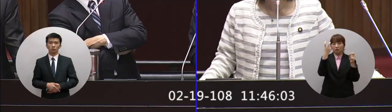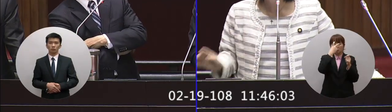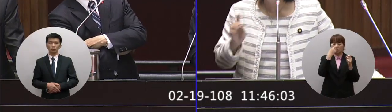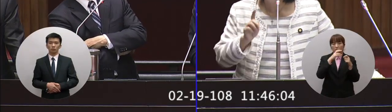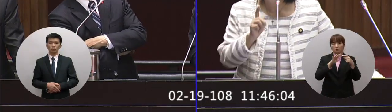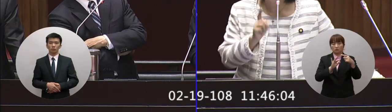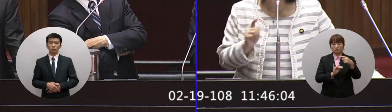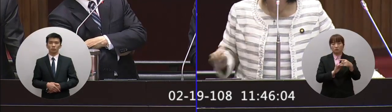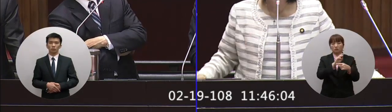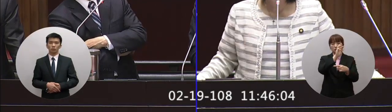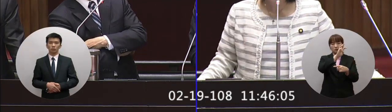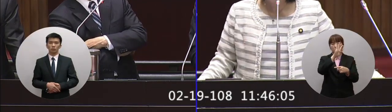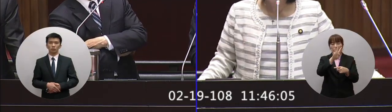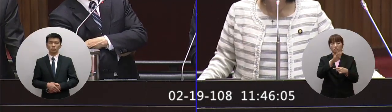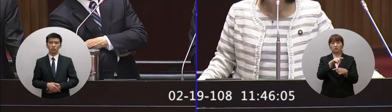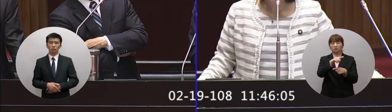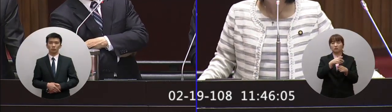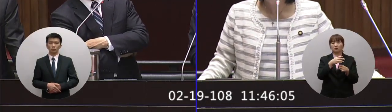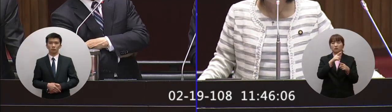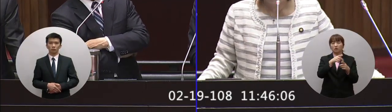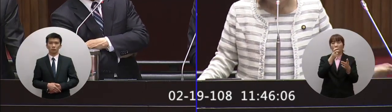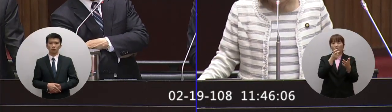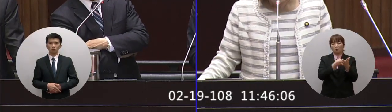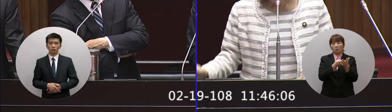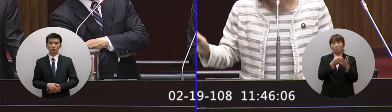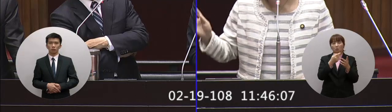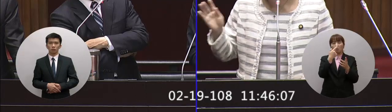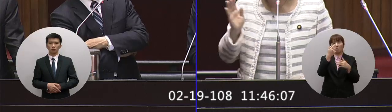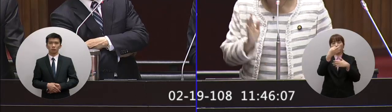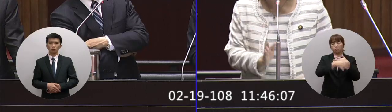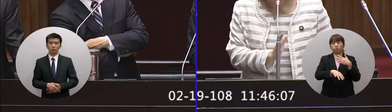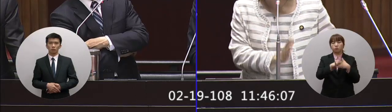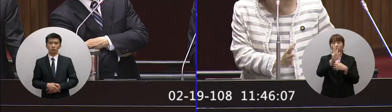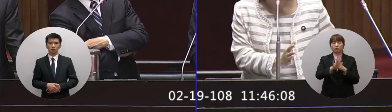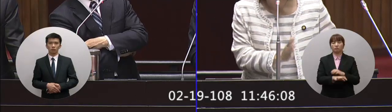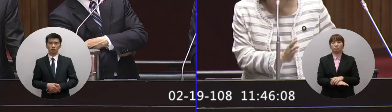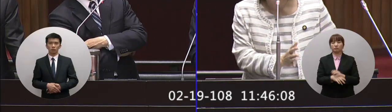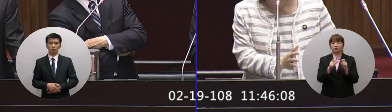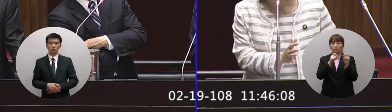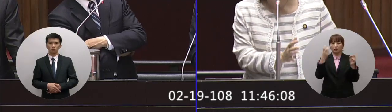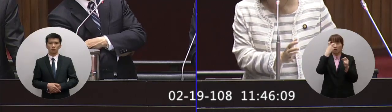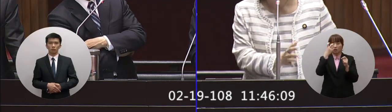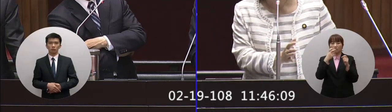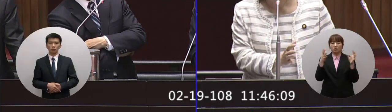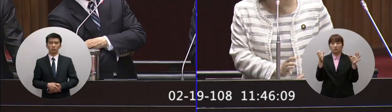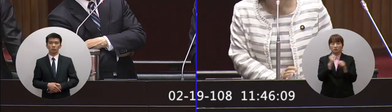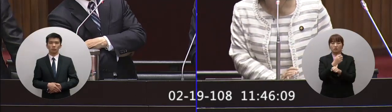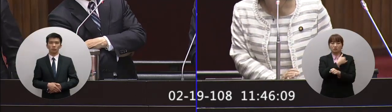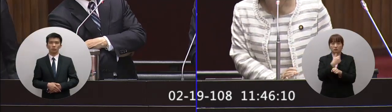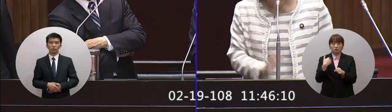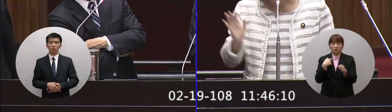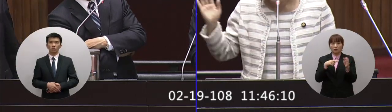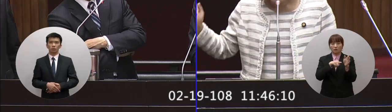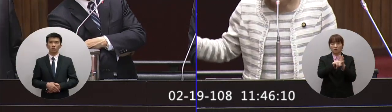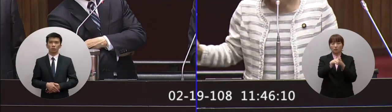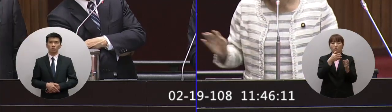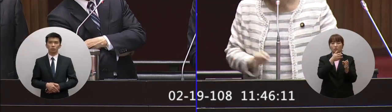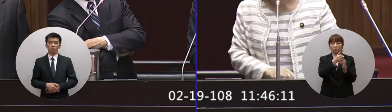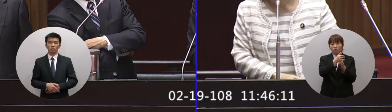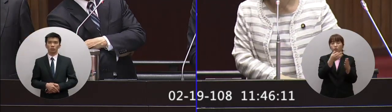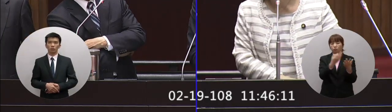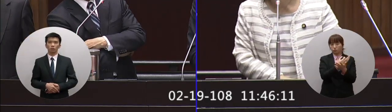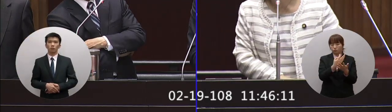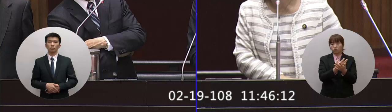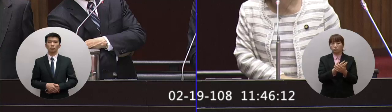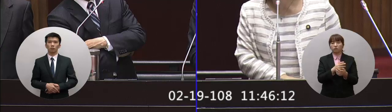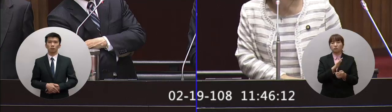34%，所以我们的长照专车已经严重不足。那我现在除了长照失能的照顾的专车不足之外，要